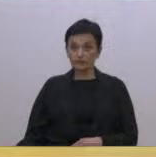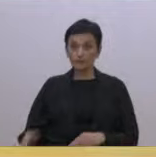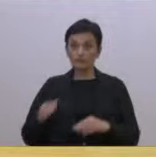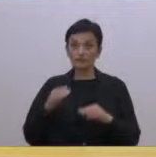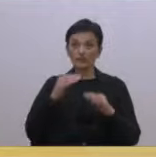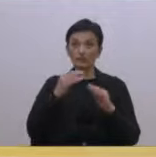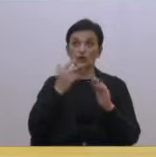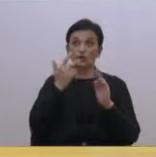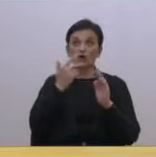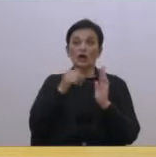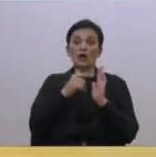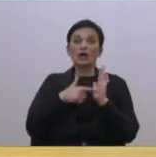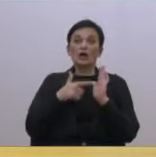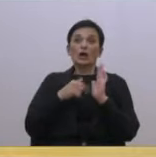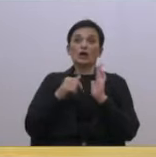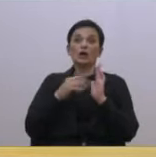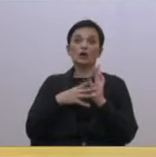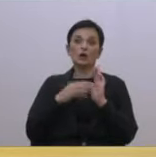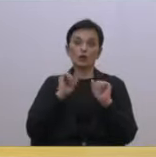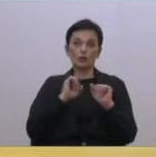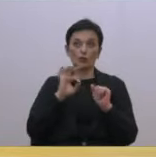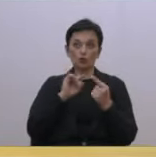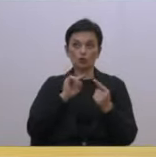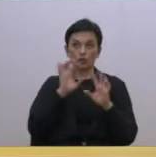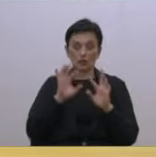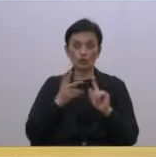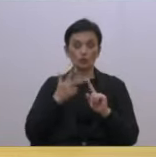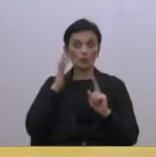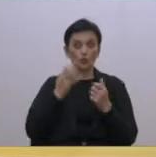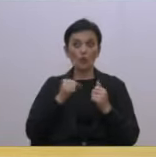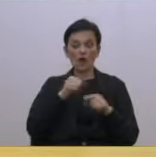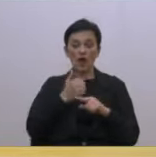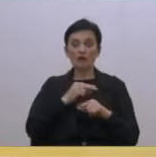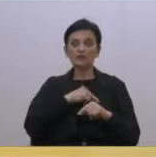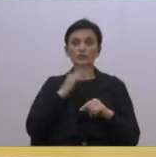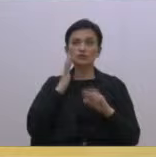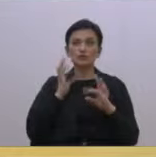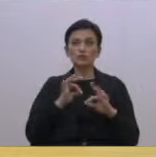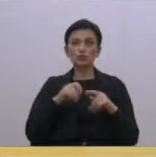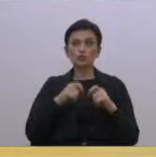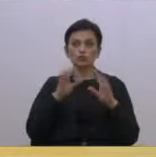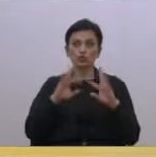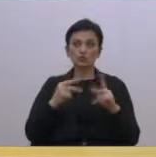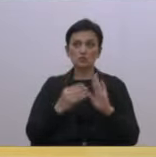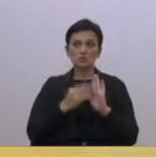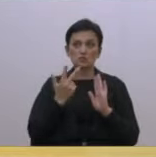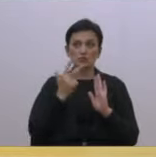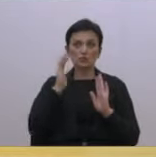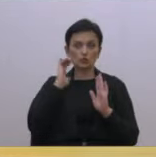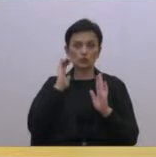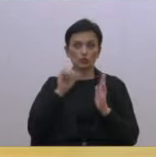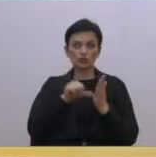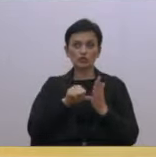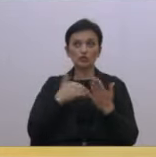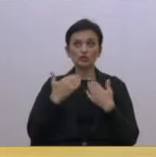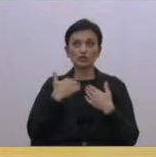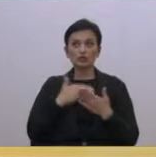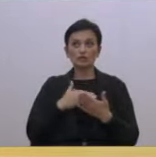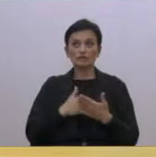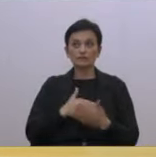Samozat, Texotim Ohren, Ulcina Amdegi, Kanon Mesame Mosmeri, Mirabuli. Amvoje paketshi Administratsiis Samodorota Kodeksit Sulevshita Mesame Mosmeri, Tho Chartered Kentis